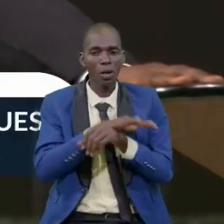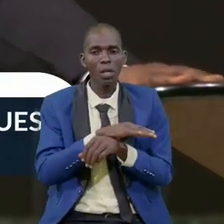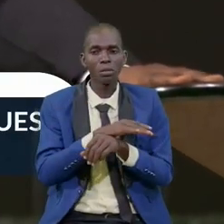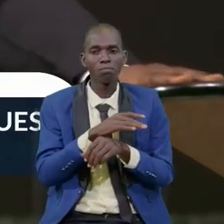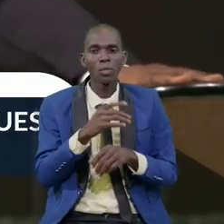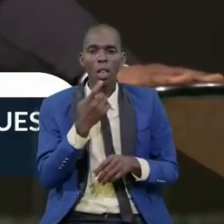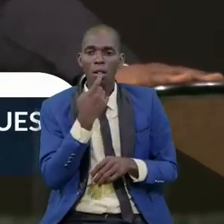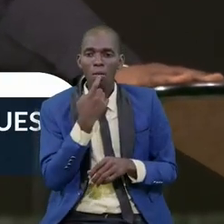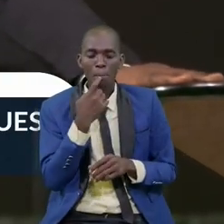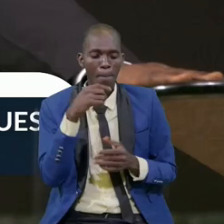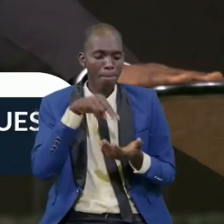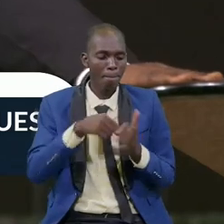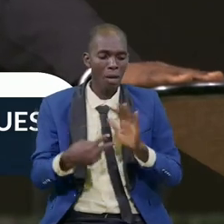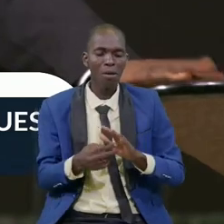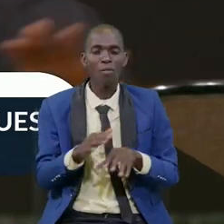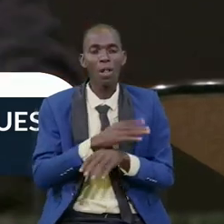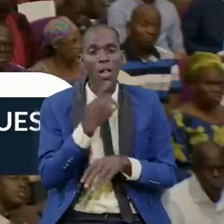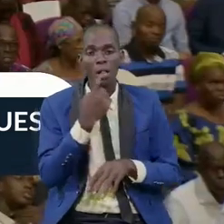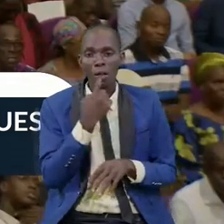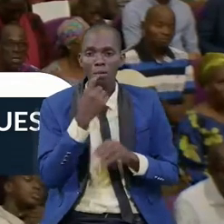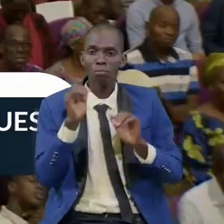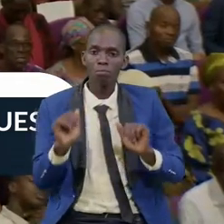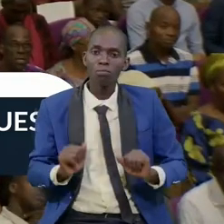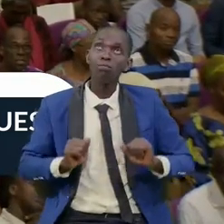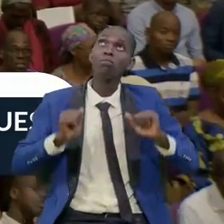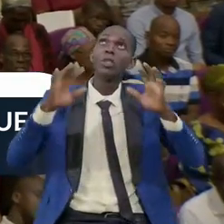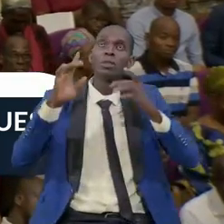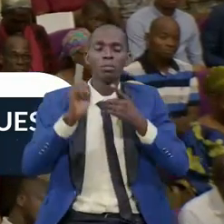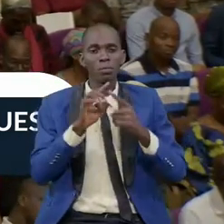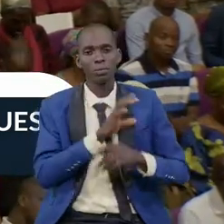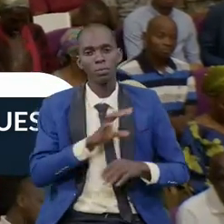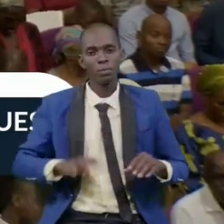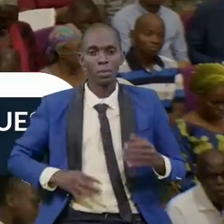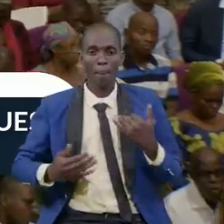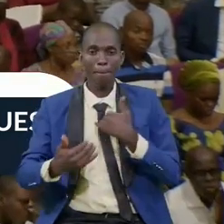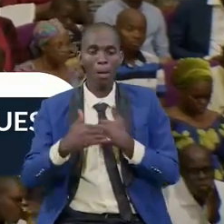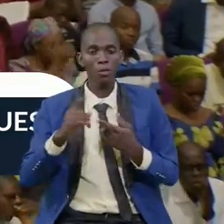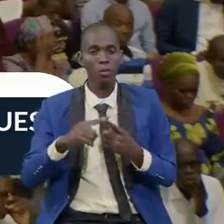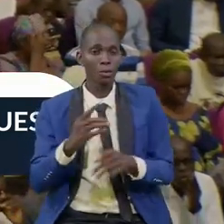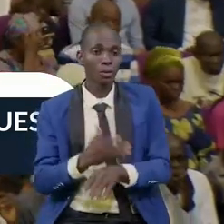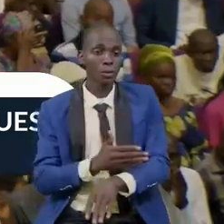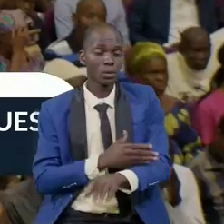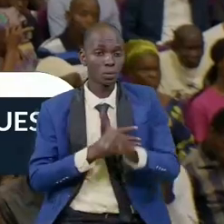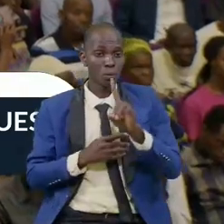conscientes, les langues utiles, les langues consacrées à Christ. Voilà la première partie ici.